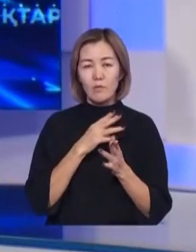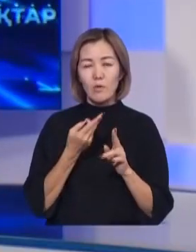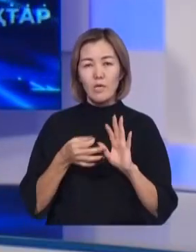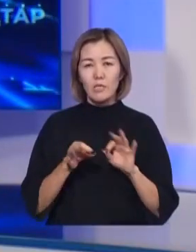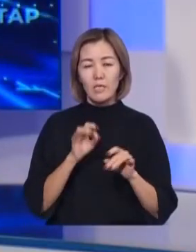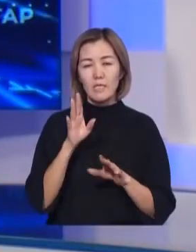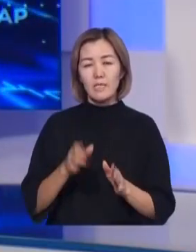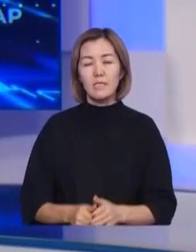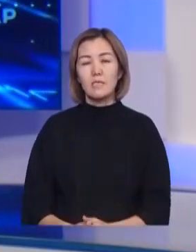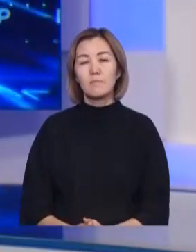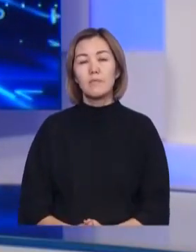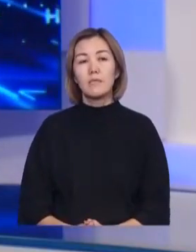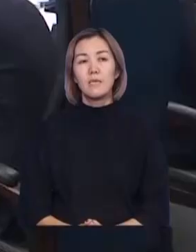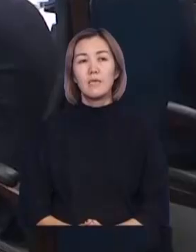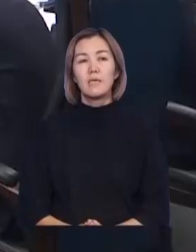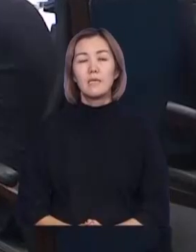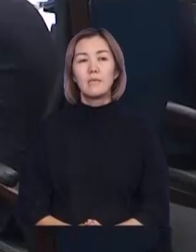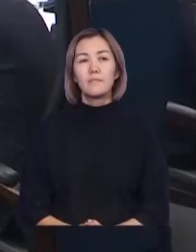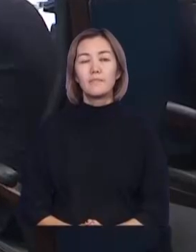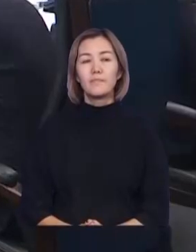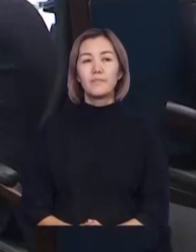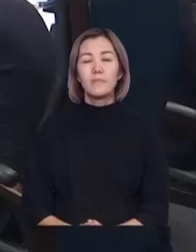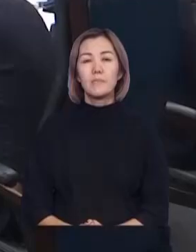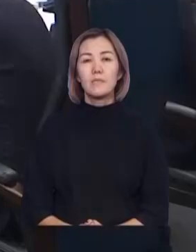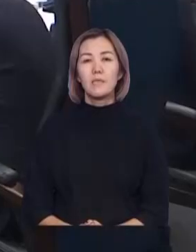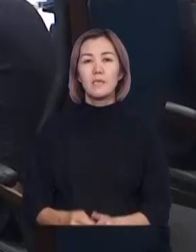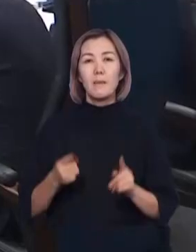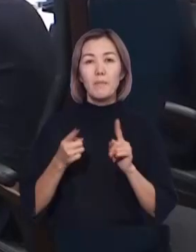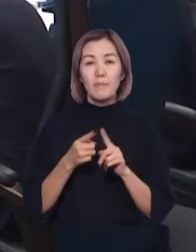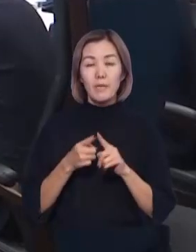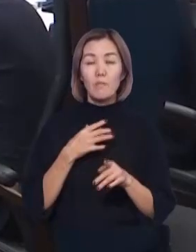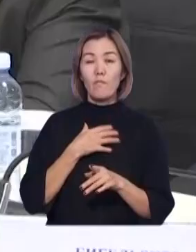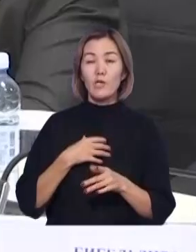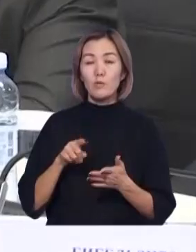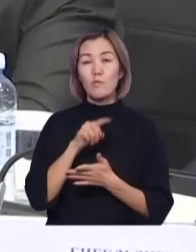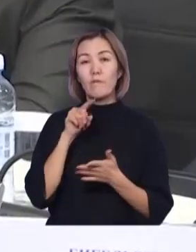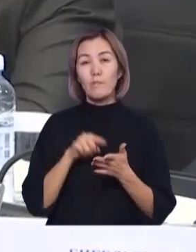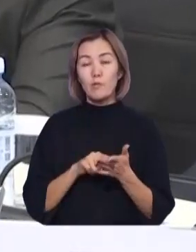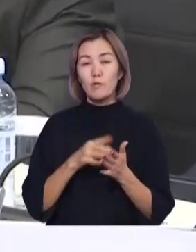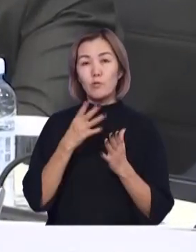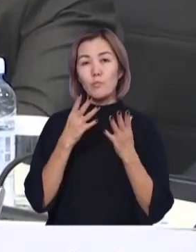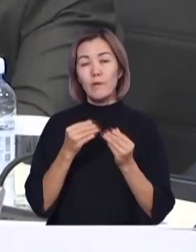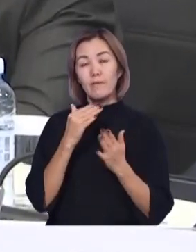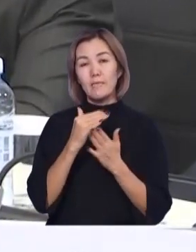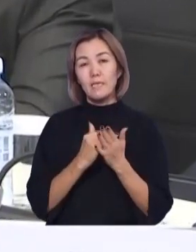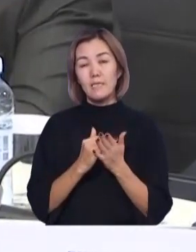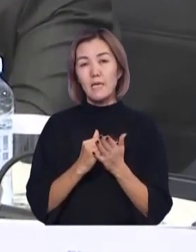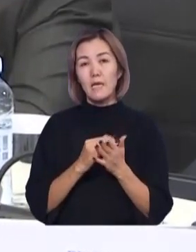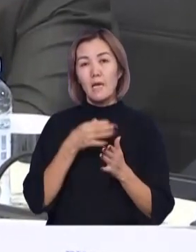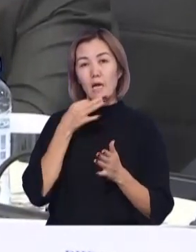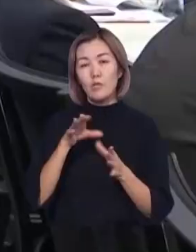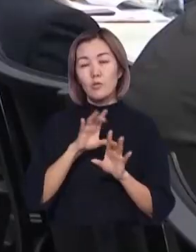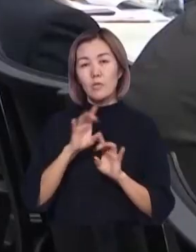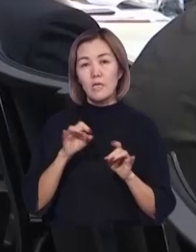продолжит Наш корреспондент по первому и пожалуй важному вопросу повестки дня отчитался руководитель областного